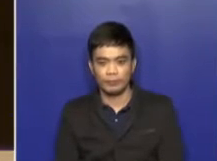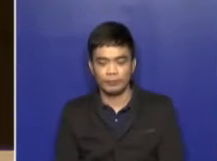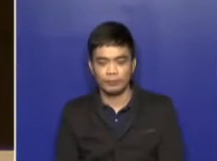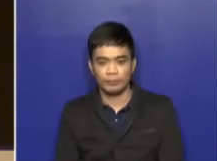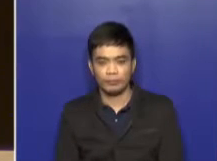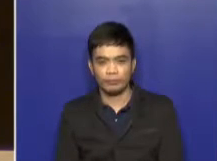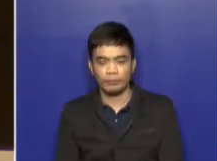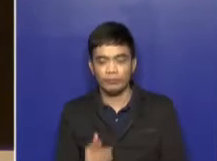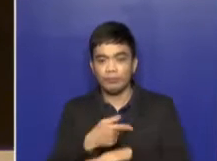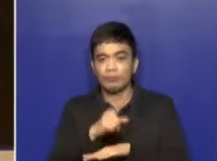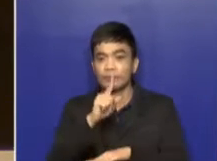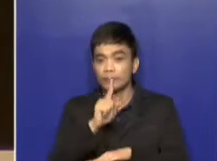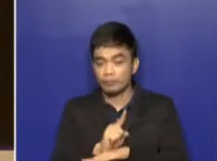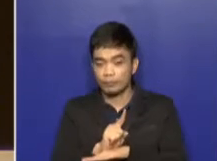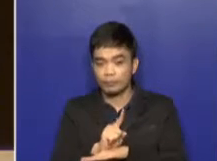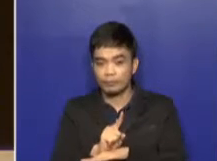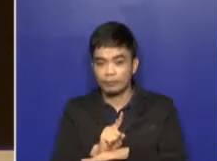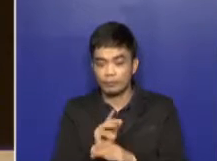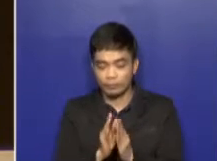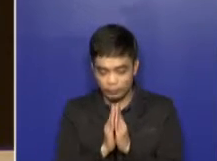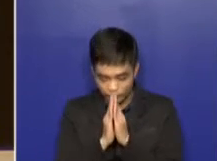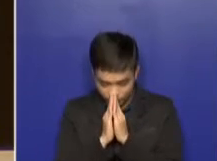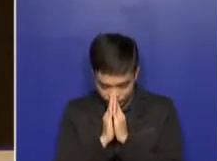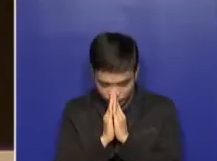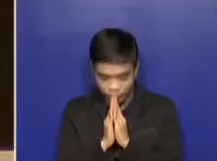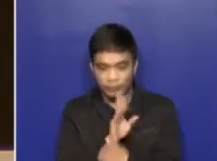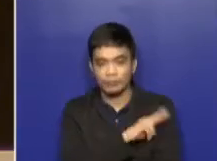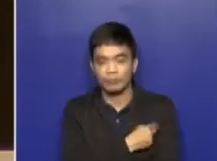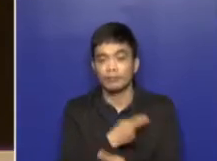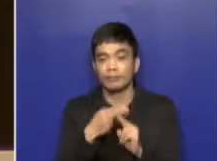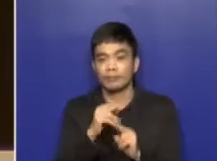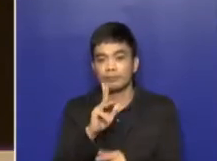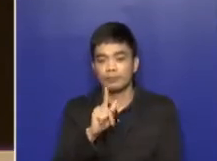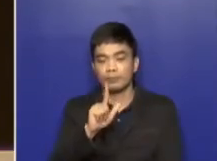ท่านประธานที่เคารพกระผมชนน่านสีแก้วเพื่อไทยจังหวัดน่าน